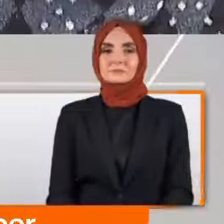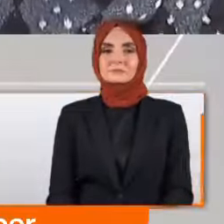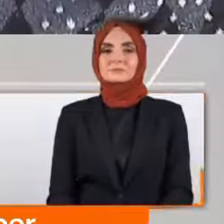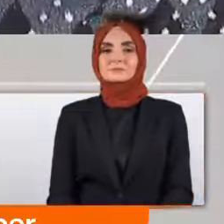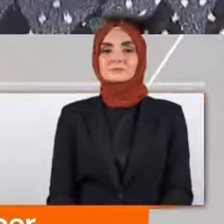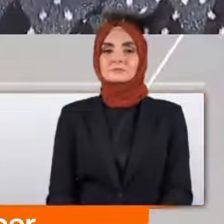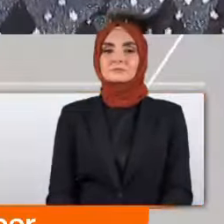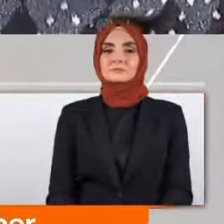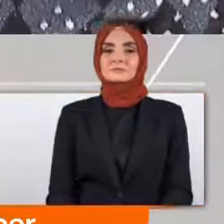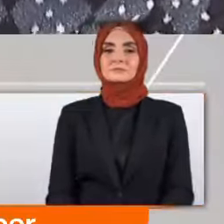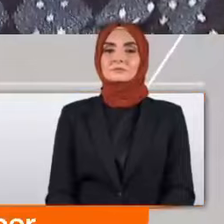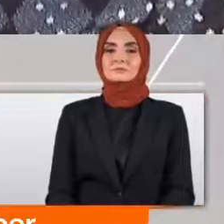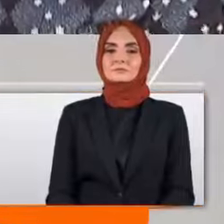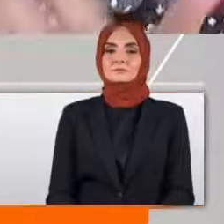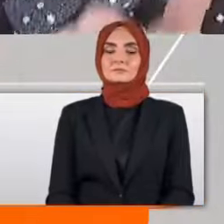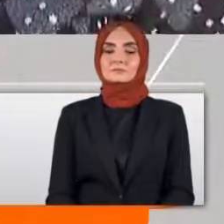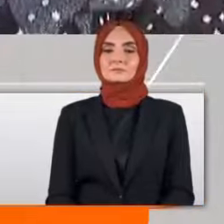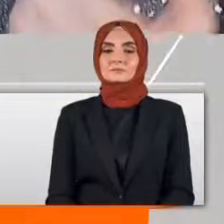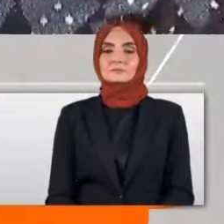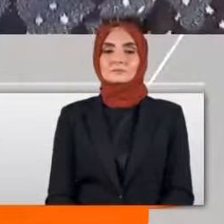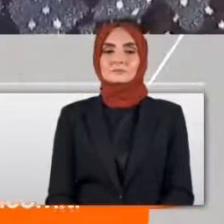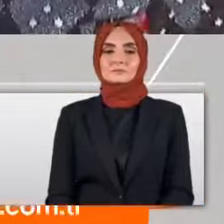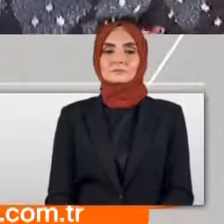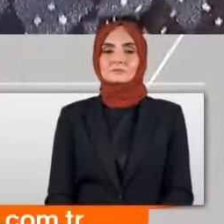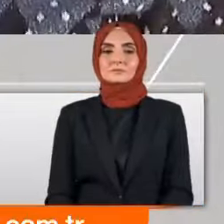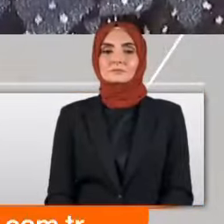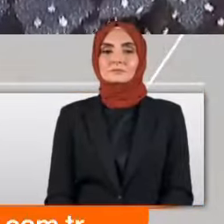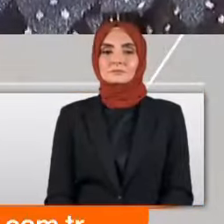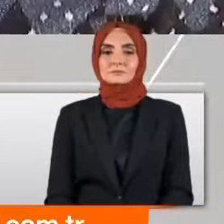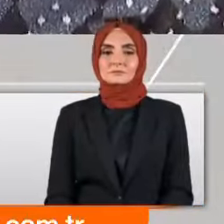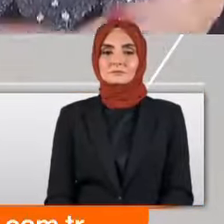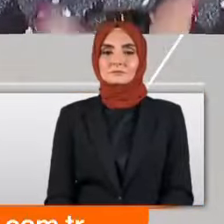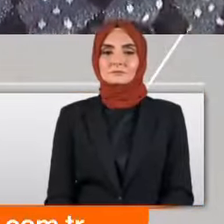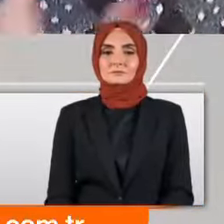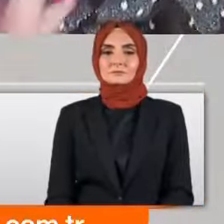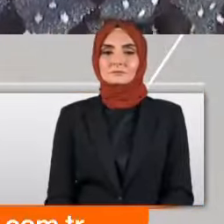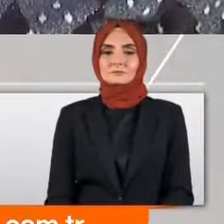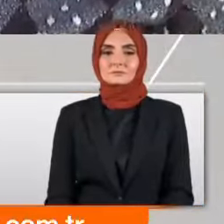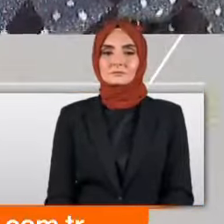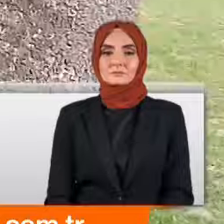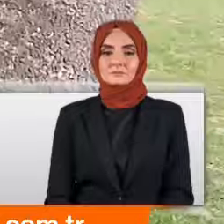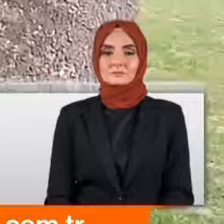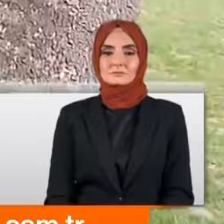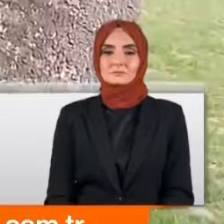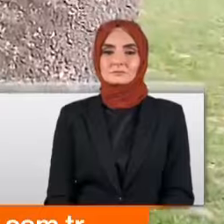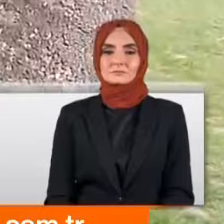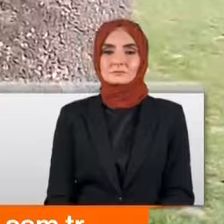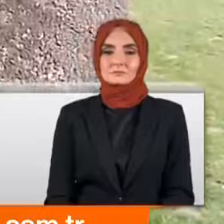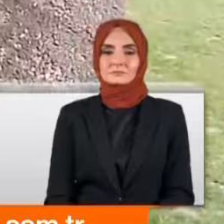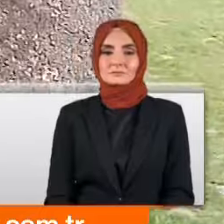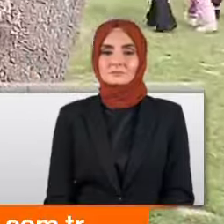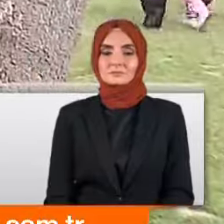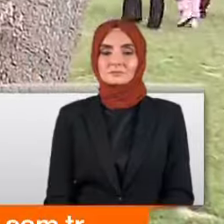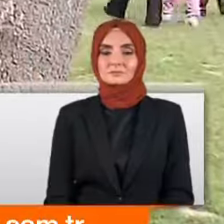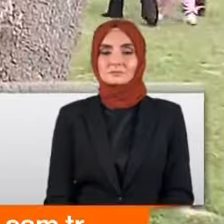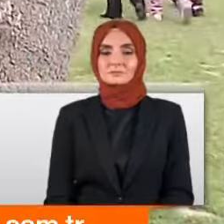Mal sahipleri özellikle tek kira getirisi varsa, evini geçindiriyorsa ve geçim sıkıntısı varsa bundan dolayı sıkıntı yaşıyordu. Bence bir sınır olması